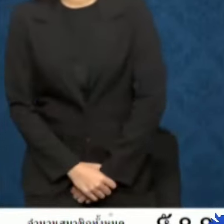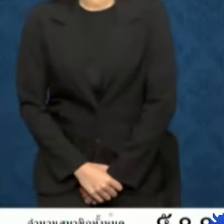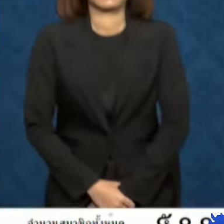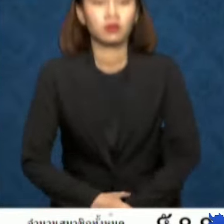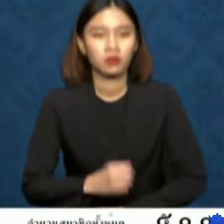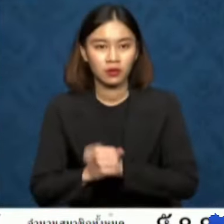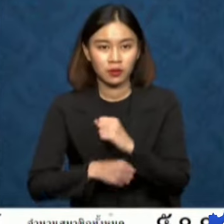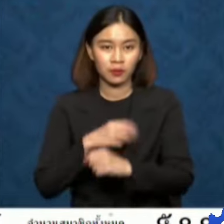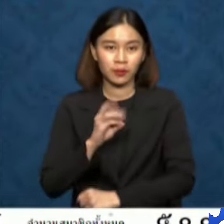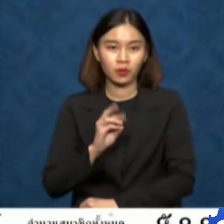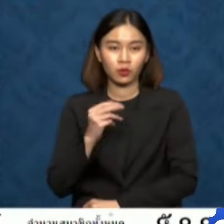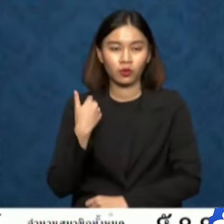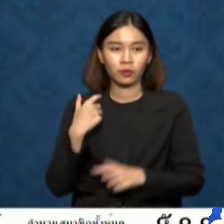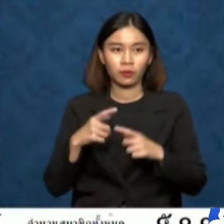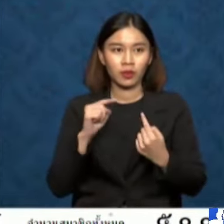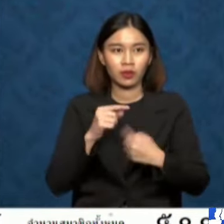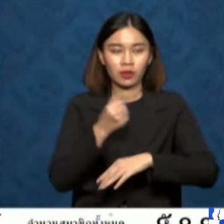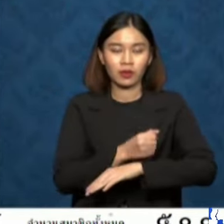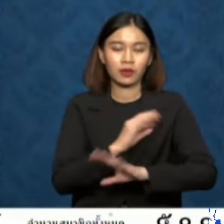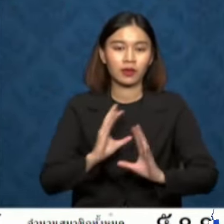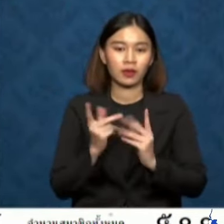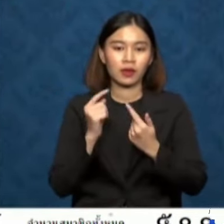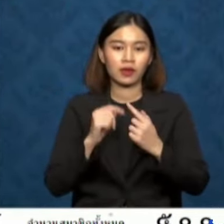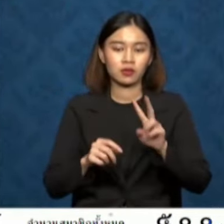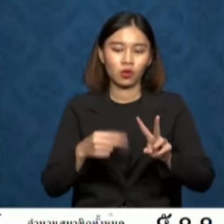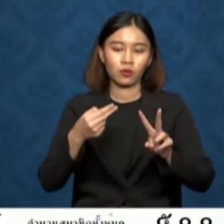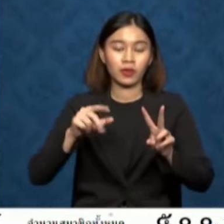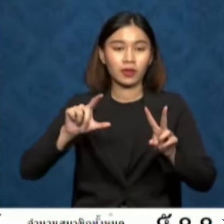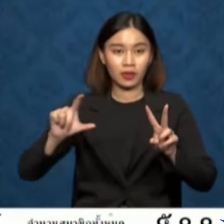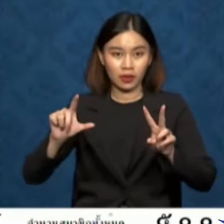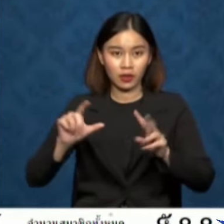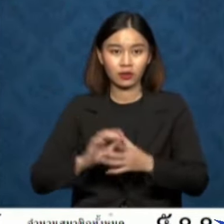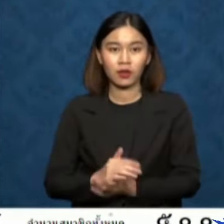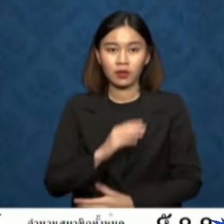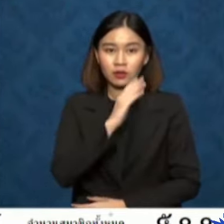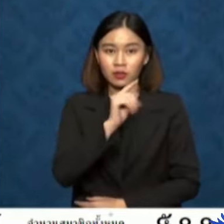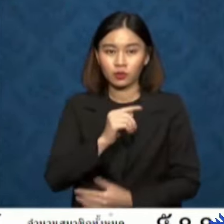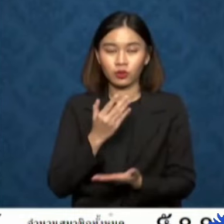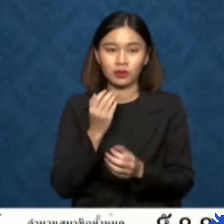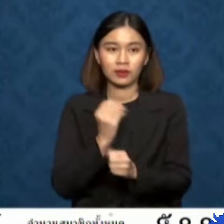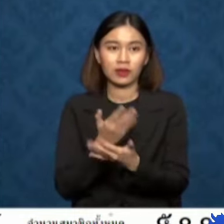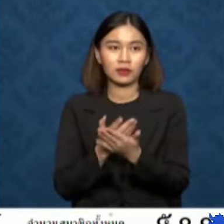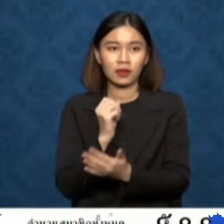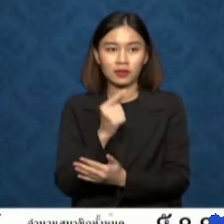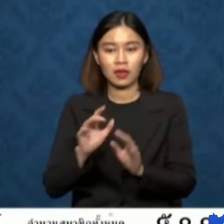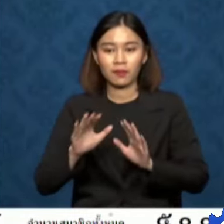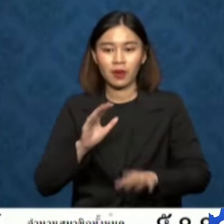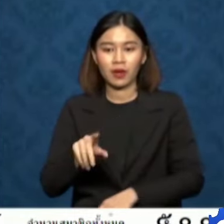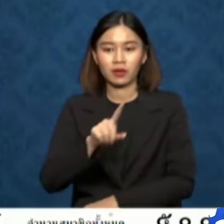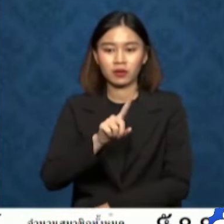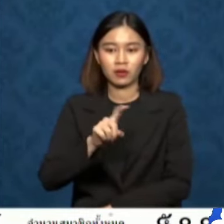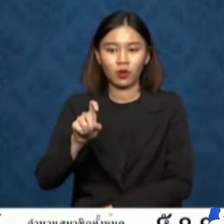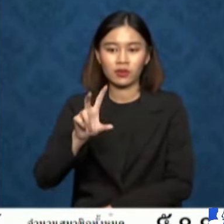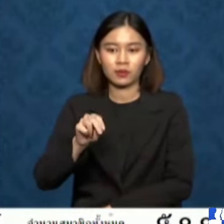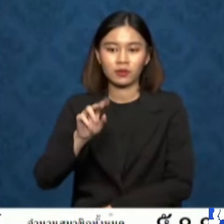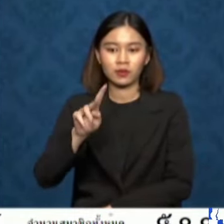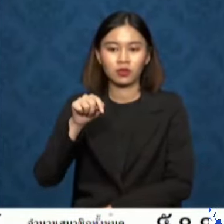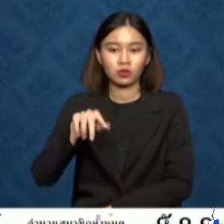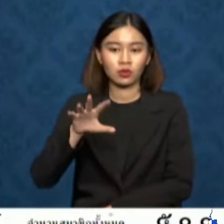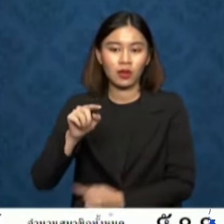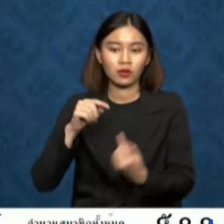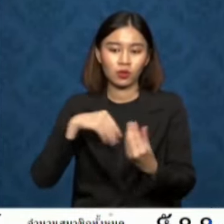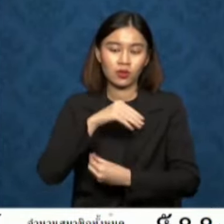ใบทำแรงงานสูญเสียรายได้รวม 20,000ล้านหากค่าจ้างคิดเป็นประมาณ 134.95ทาง